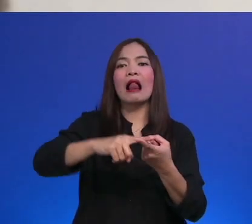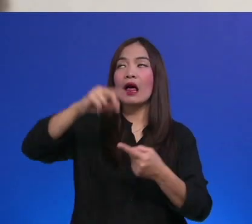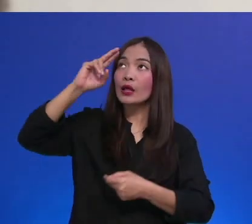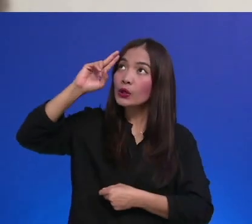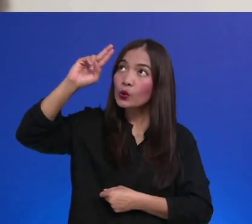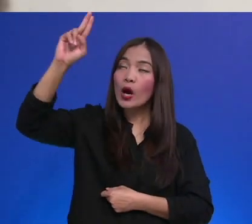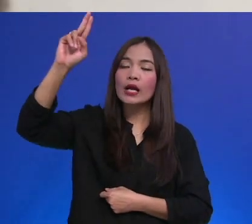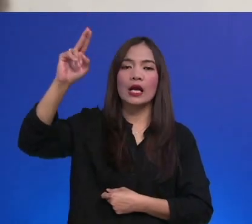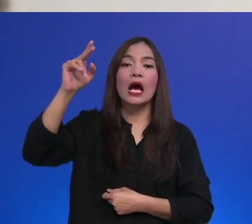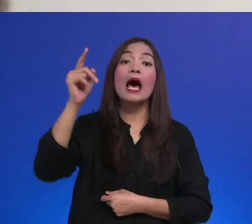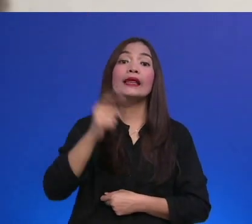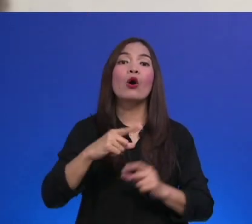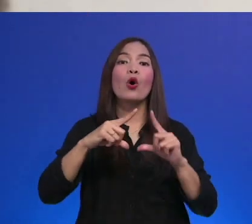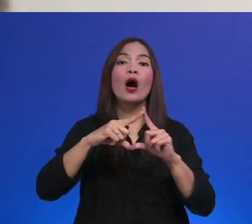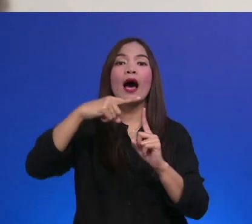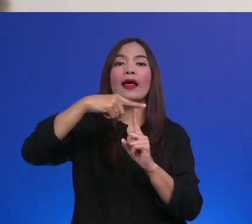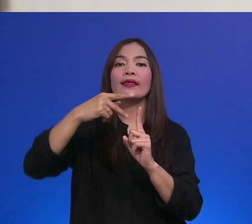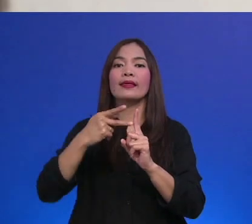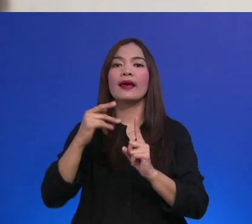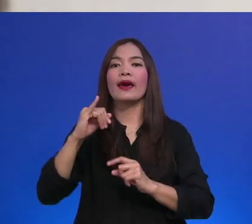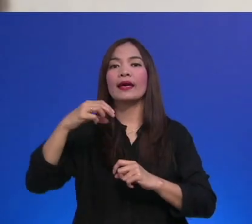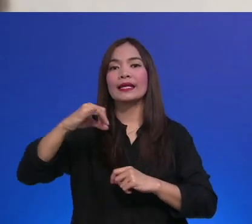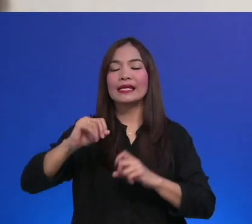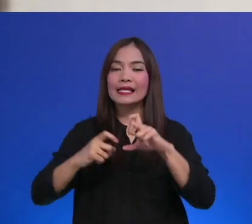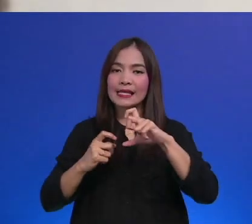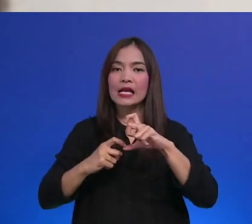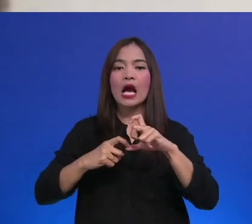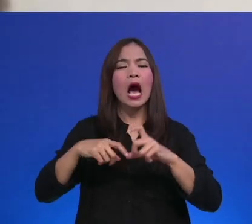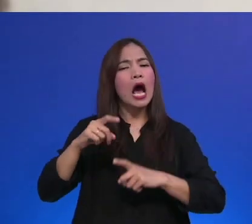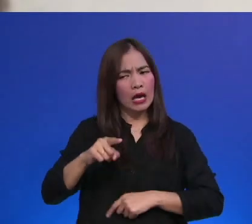ya lebih baik beragamalah